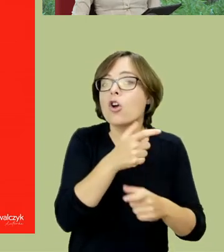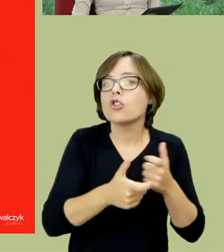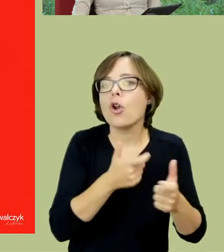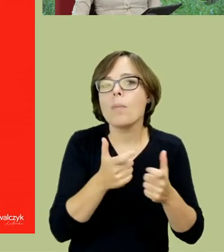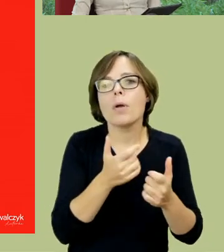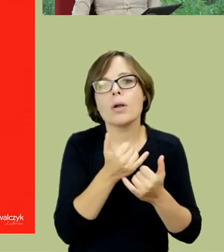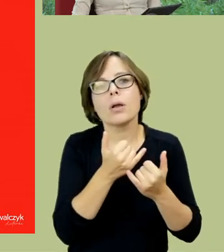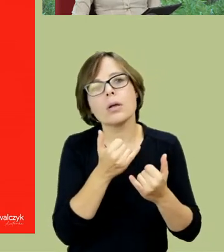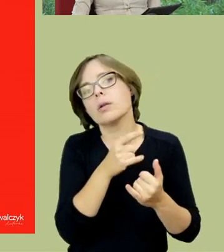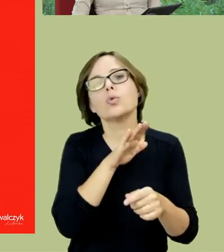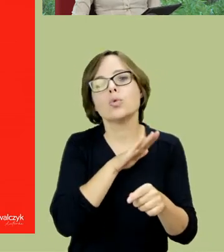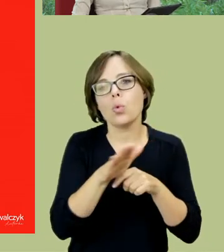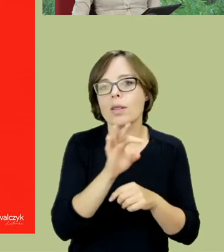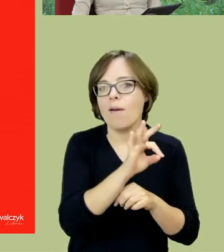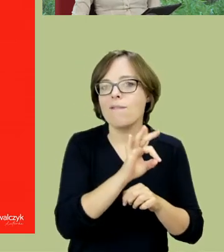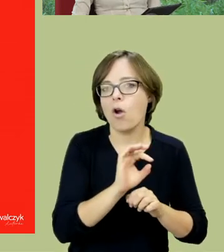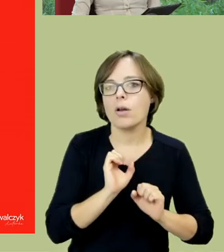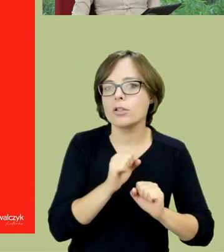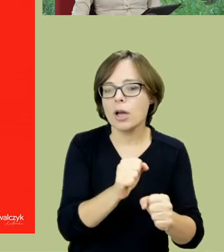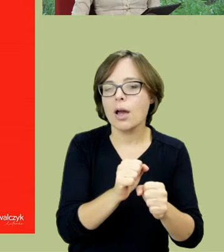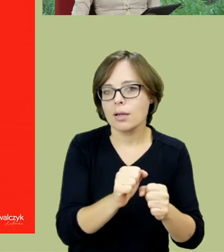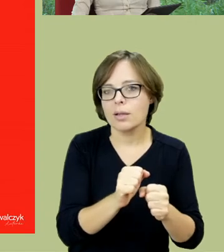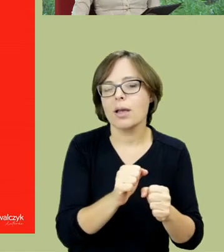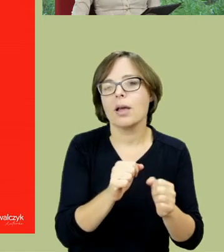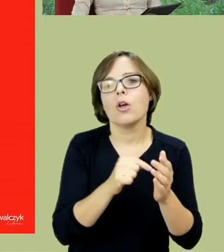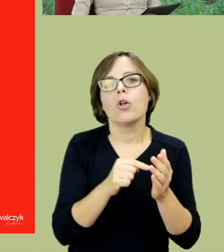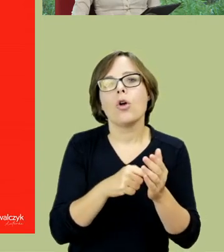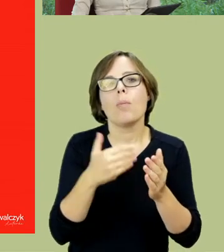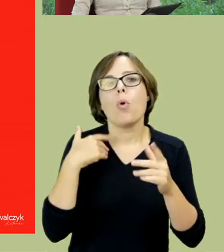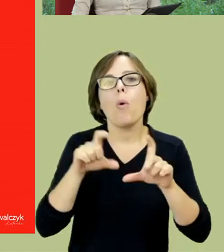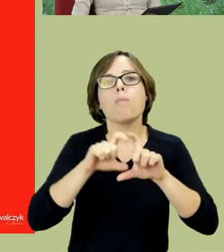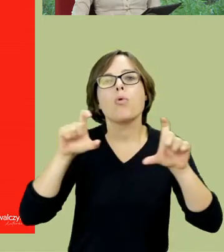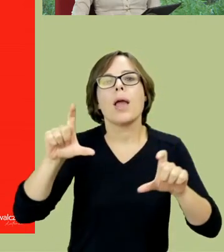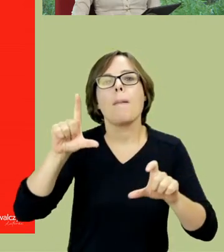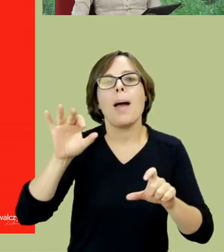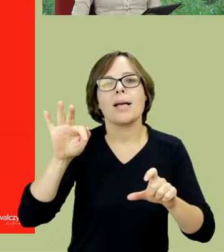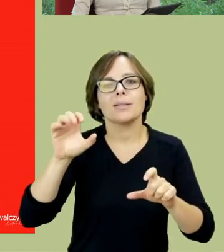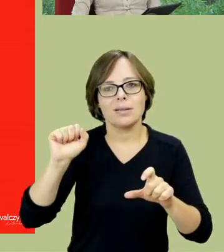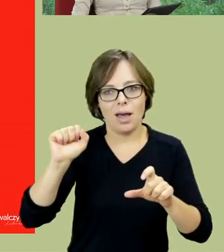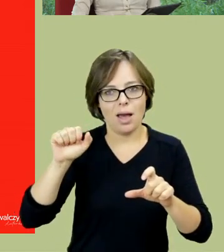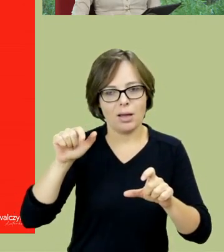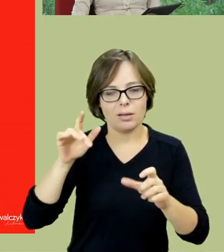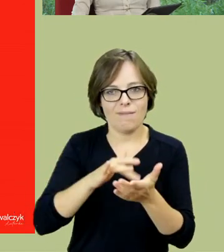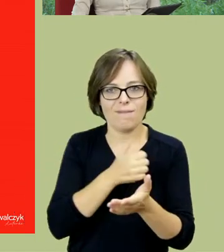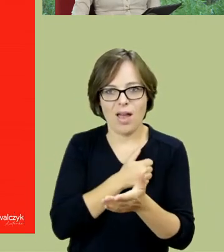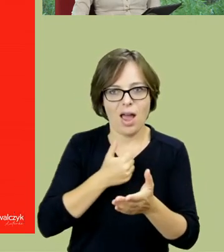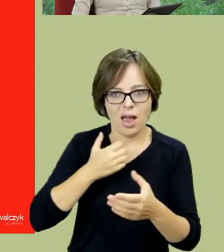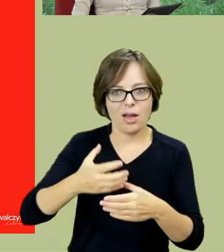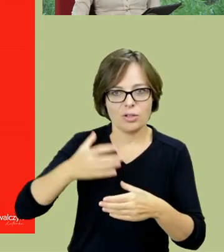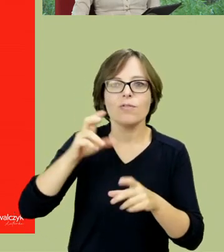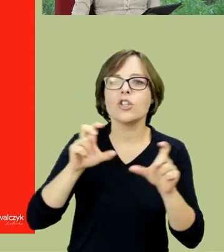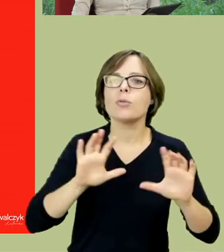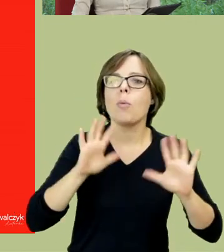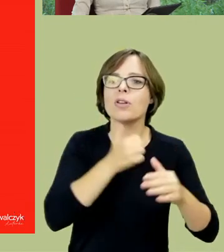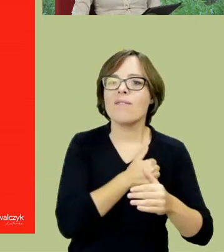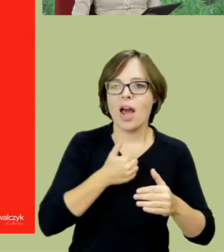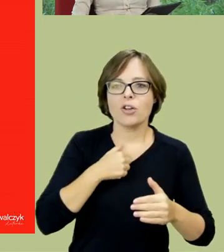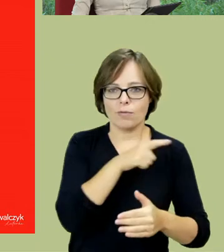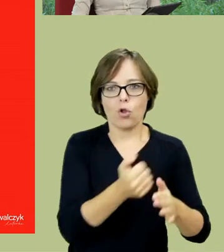dysku jest wysadzenie budynku pasty podczas Powstania Warszawskiego.